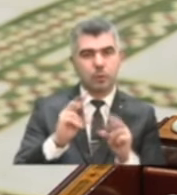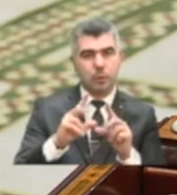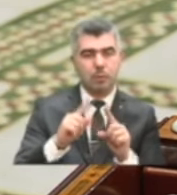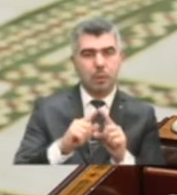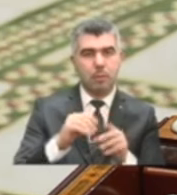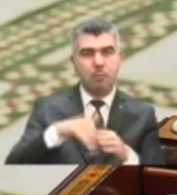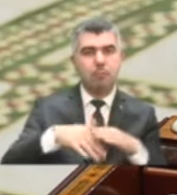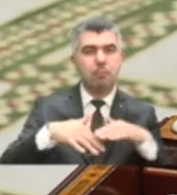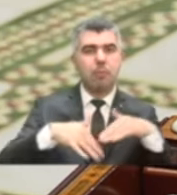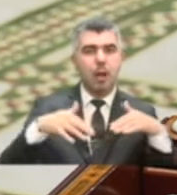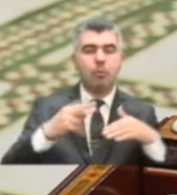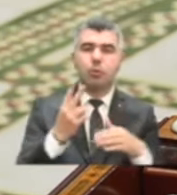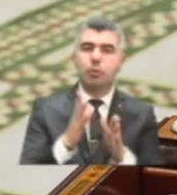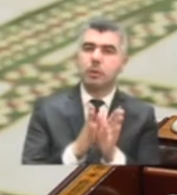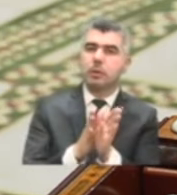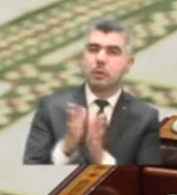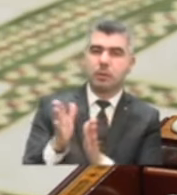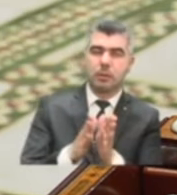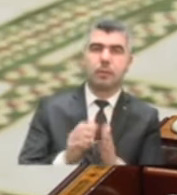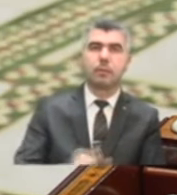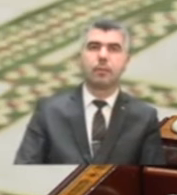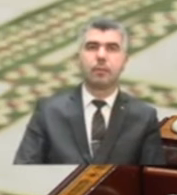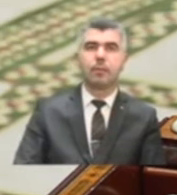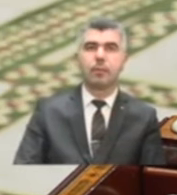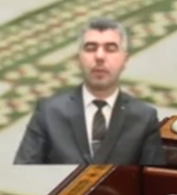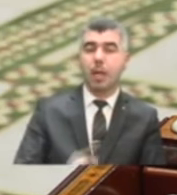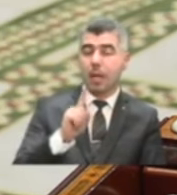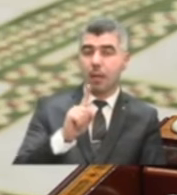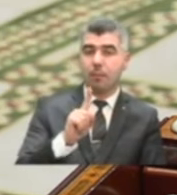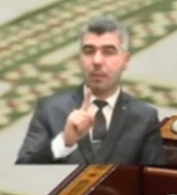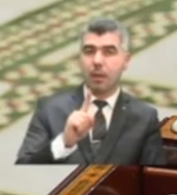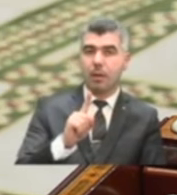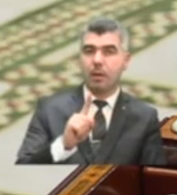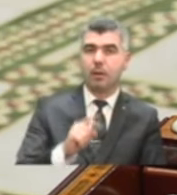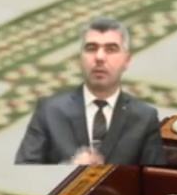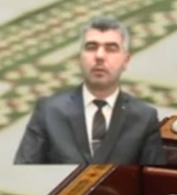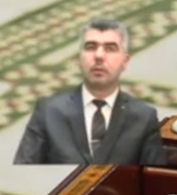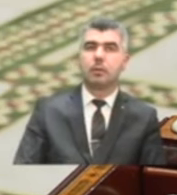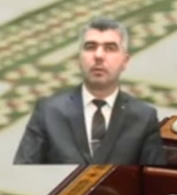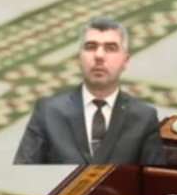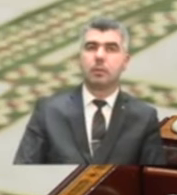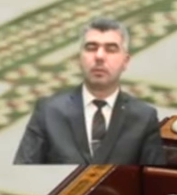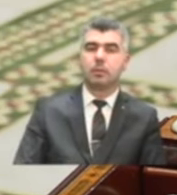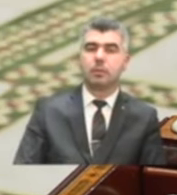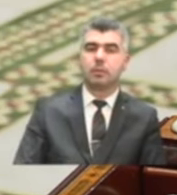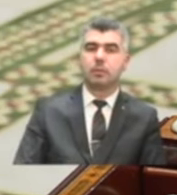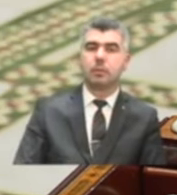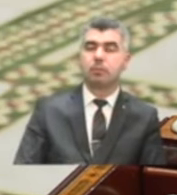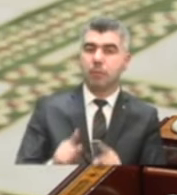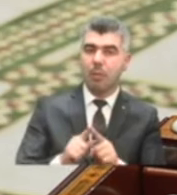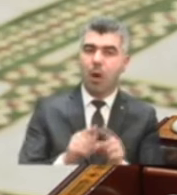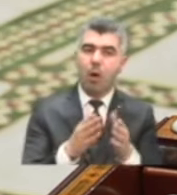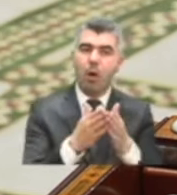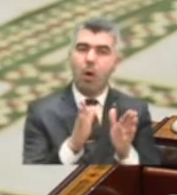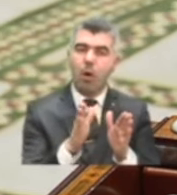هذه، ولكن كاين جوج ديال الطرق. يا إما تمشيو من المبدأ ديال السوق